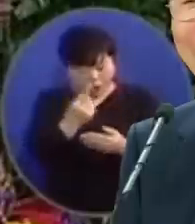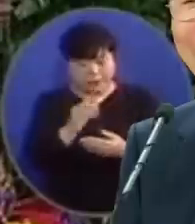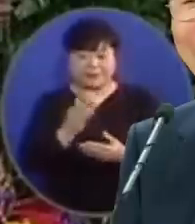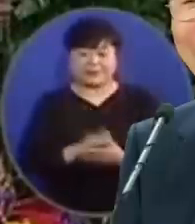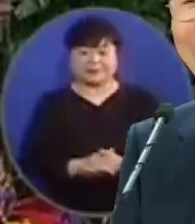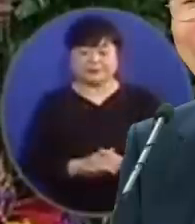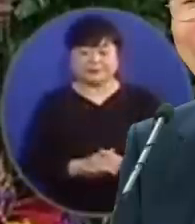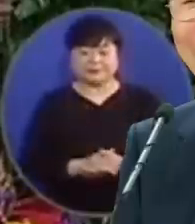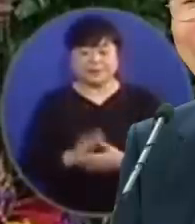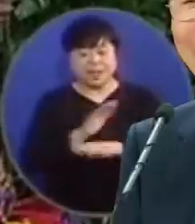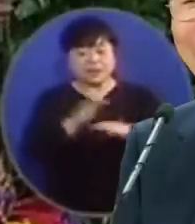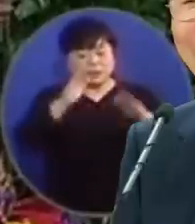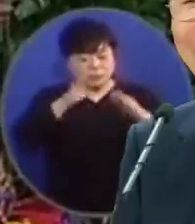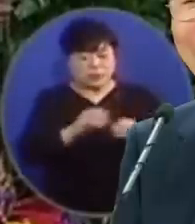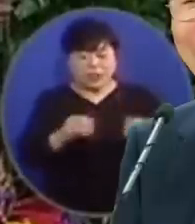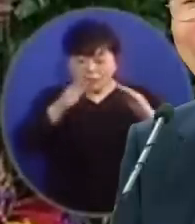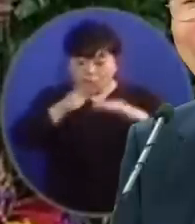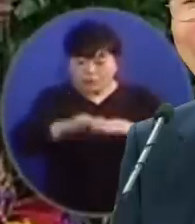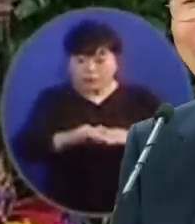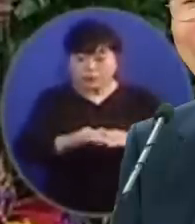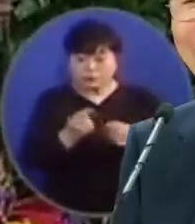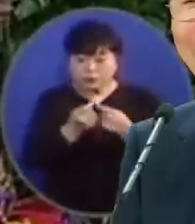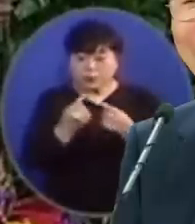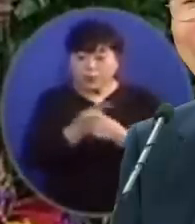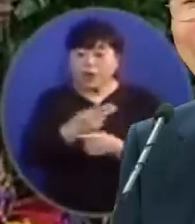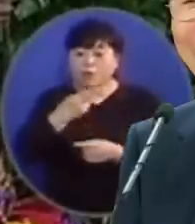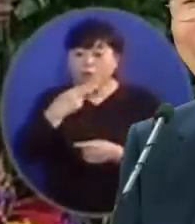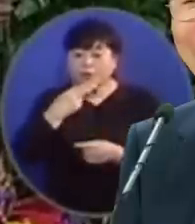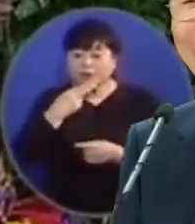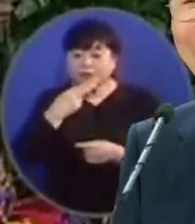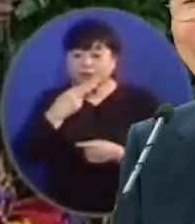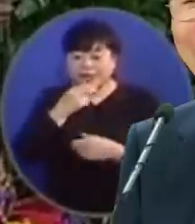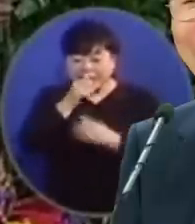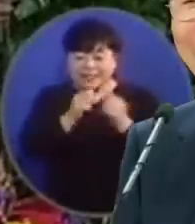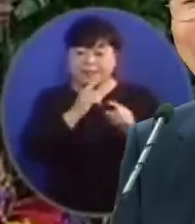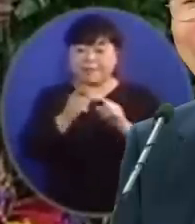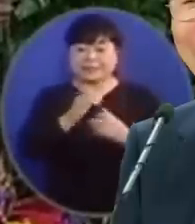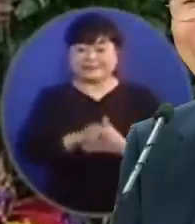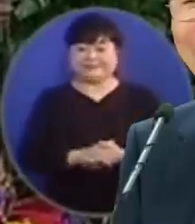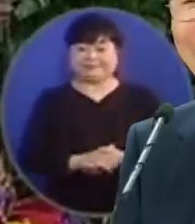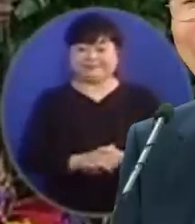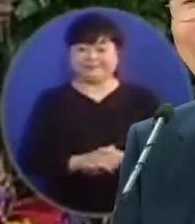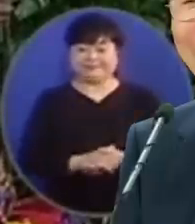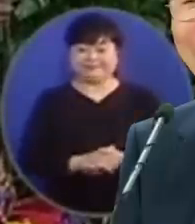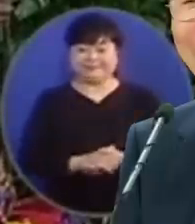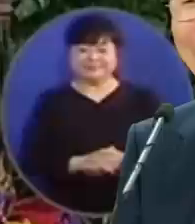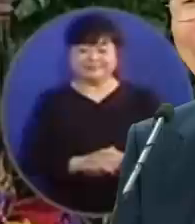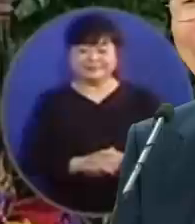것입니다. 저 하늘이 무너지고 이 땅이 꺼져도 1.1도 변치 않는 것이 하나님 말씀인 것입니다.